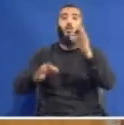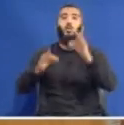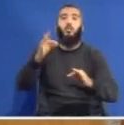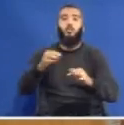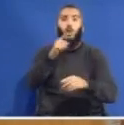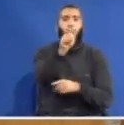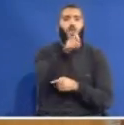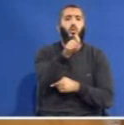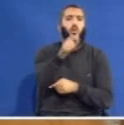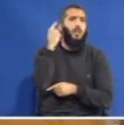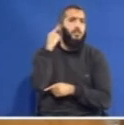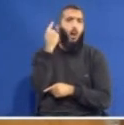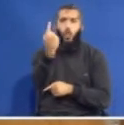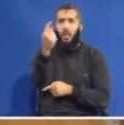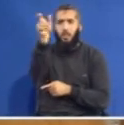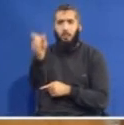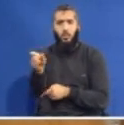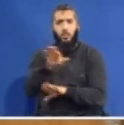الجهة، وإنما نقوله